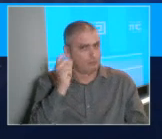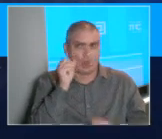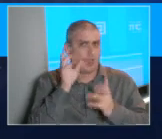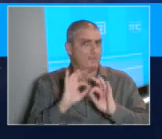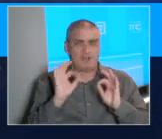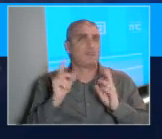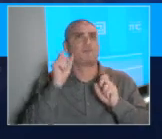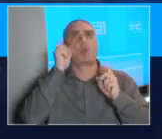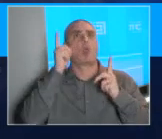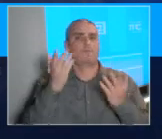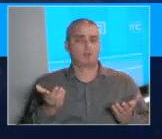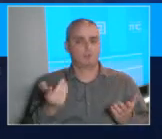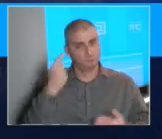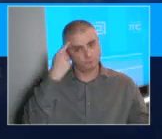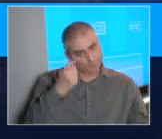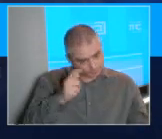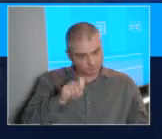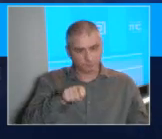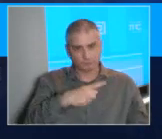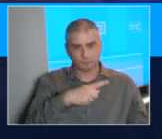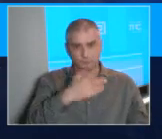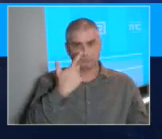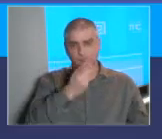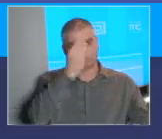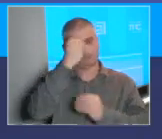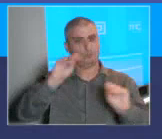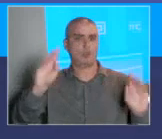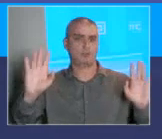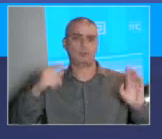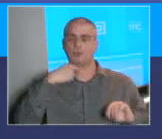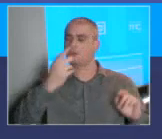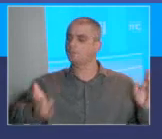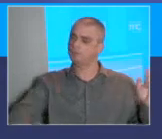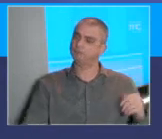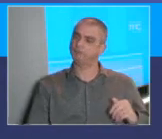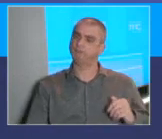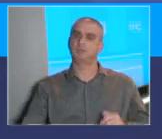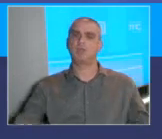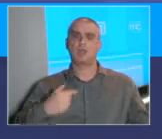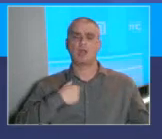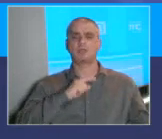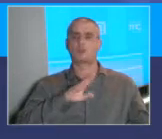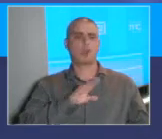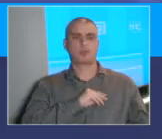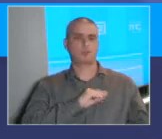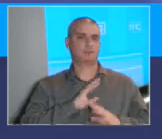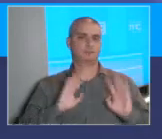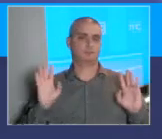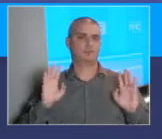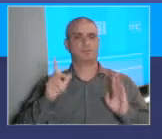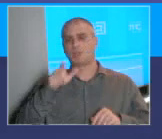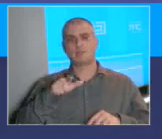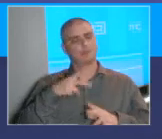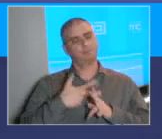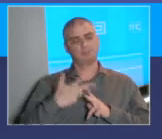אף אחד, אף אחד לא הופתע ממנה. אבל תחשבו על שופט שהיה מוציא הודעה ואומר, אנחנו לא ניתן שבן אדם